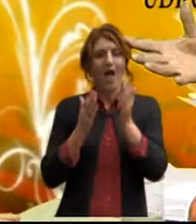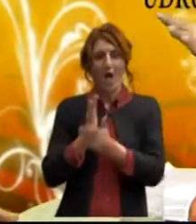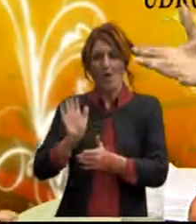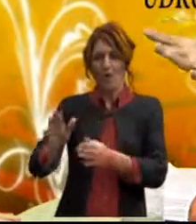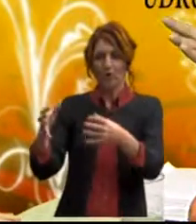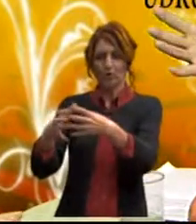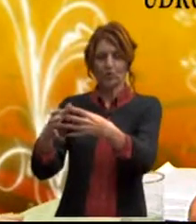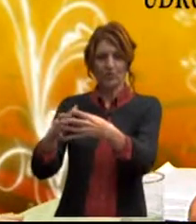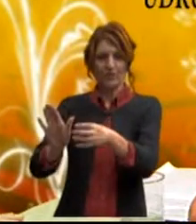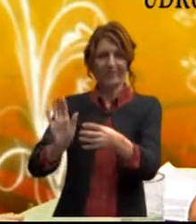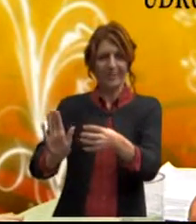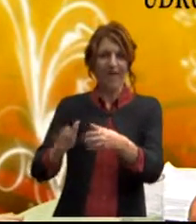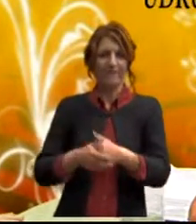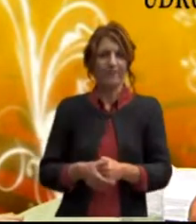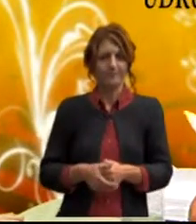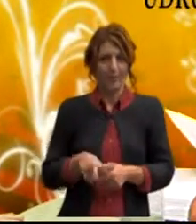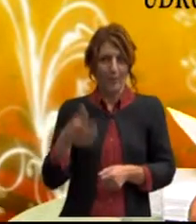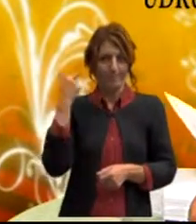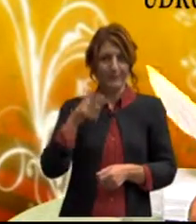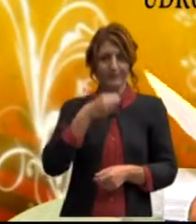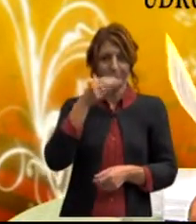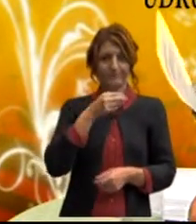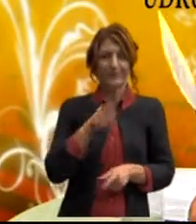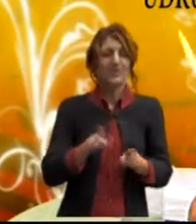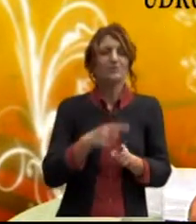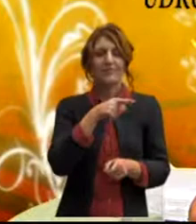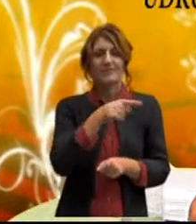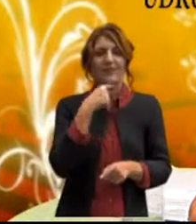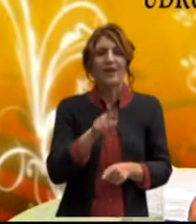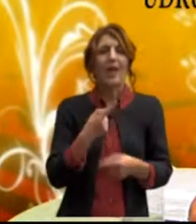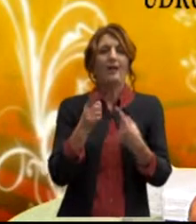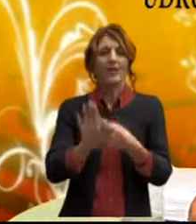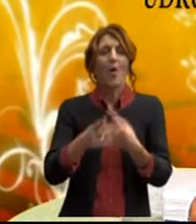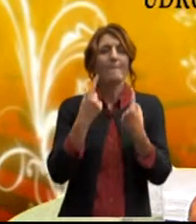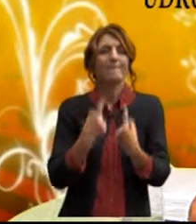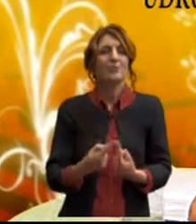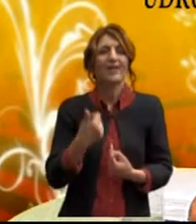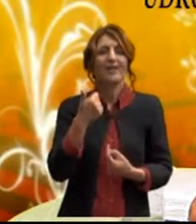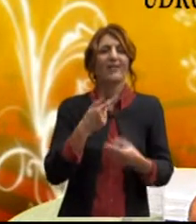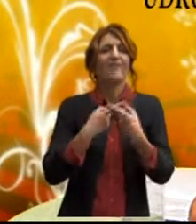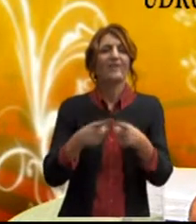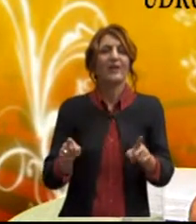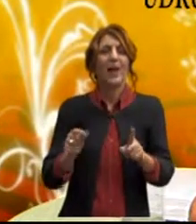kako, onda ste govorili da postoji jedna vrsta, baš ste to tako i nazvali,